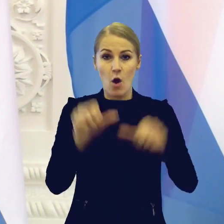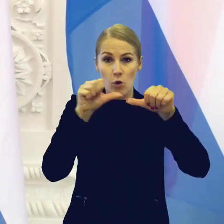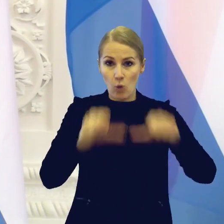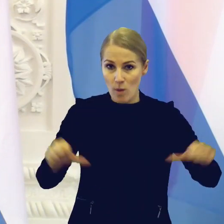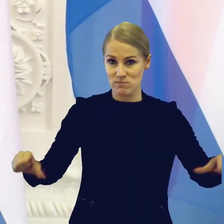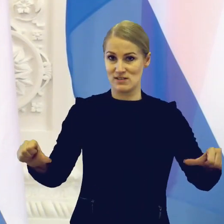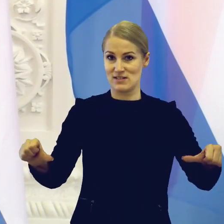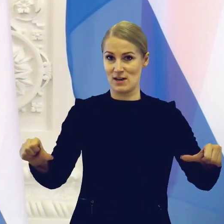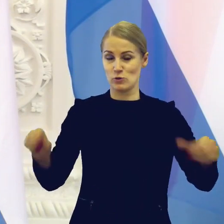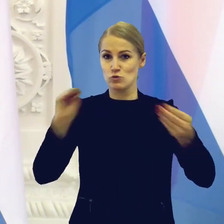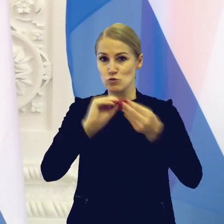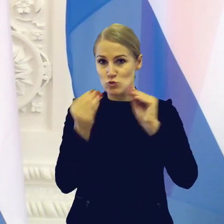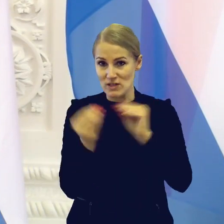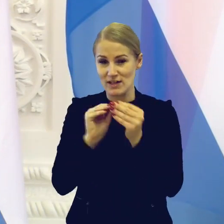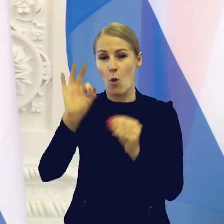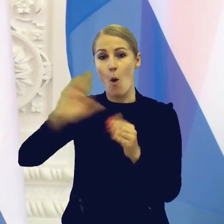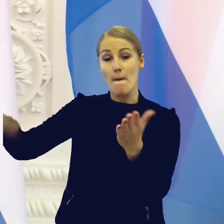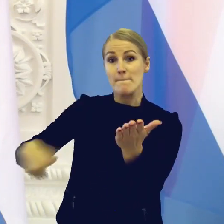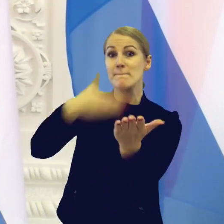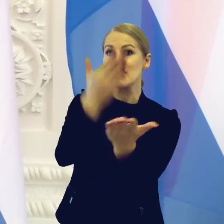priims sprendimą dėl šios paraiškos,